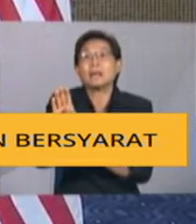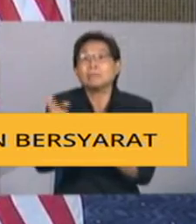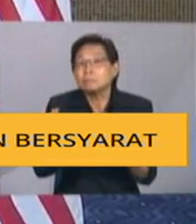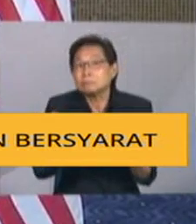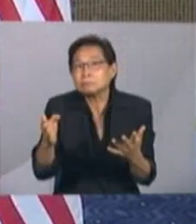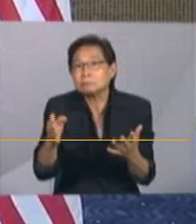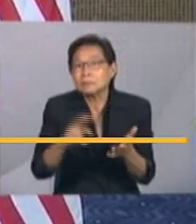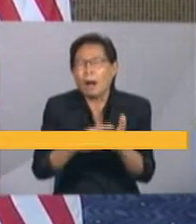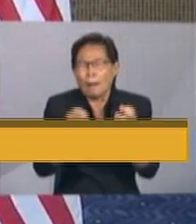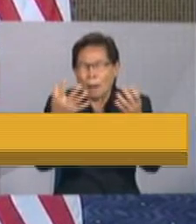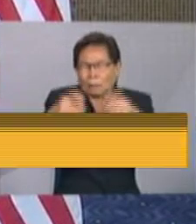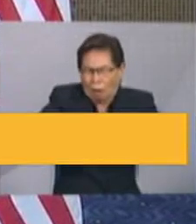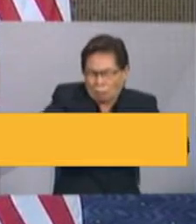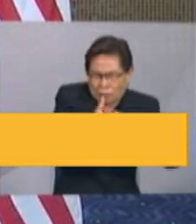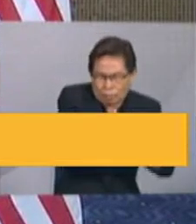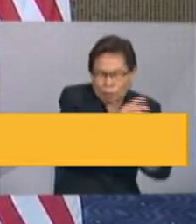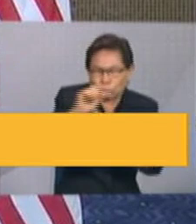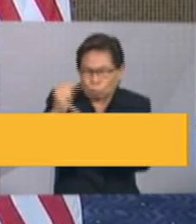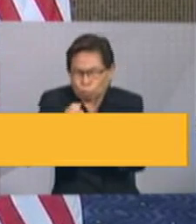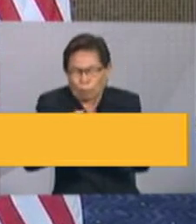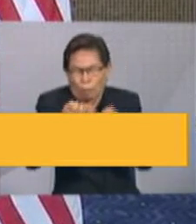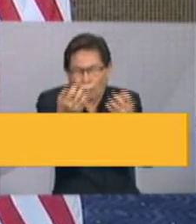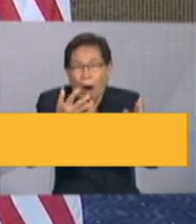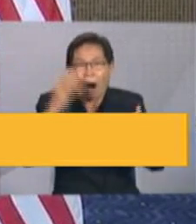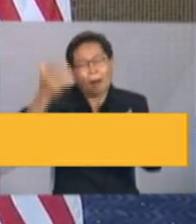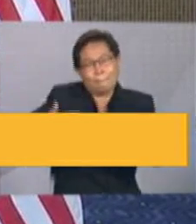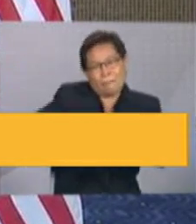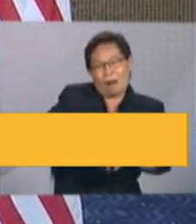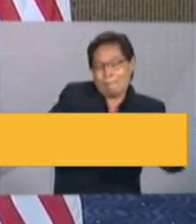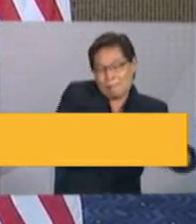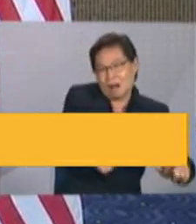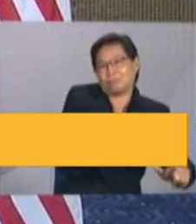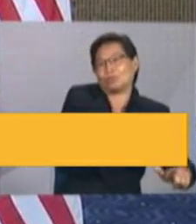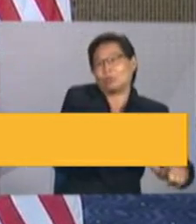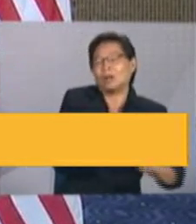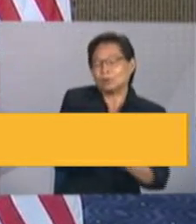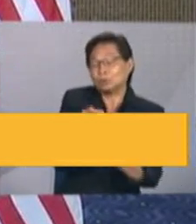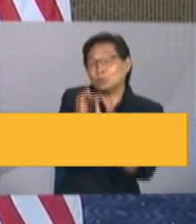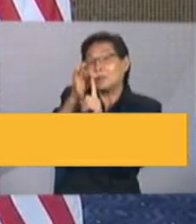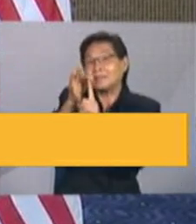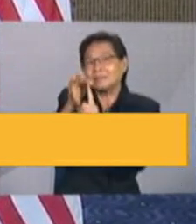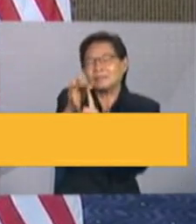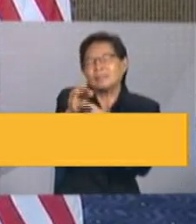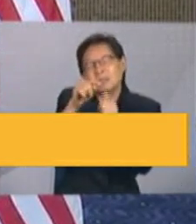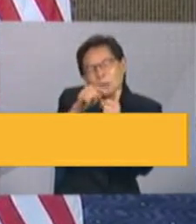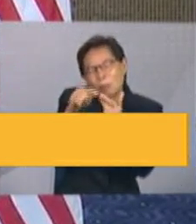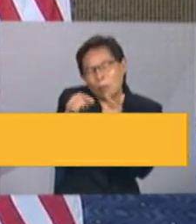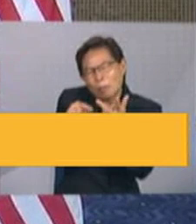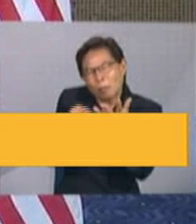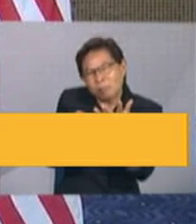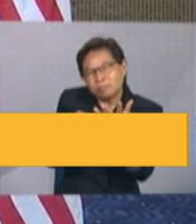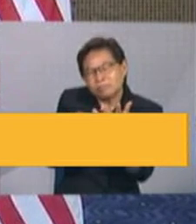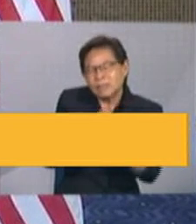Sebahagian besar daripada aktiviti ekonomi dan sosial akan dibenarkan. Kecuali beberapa aktiviti